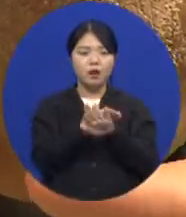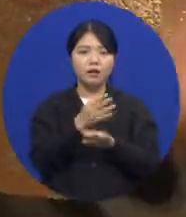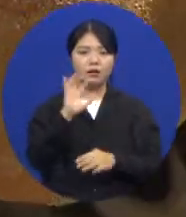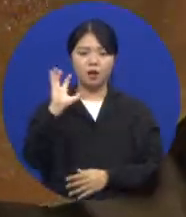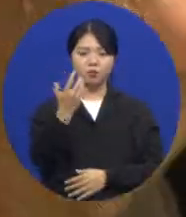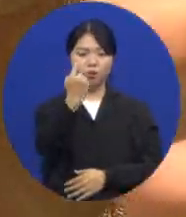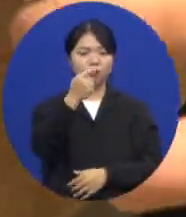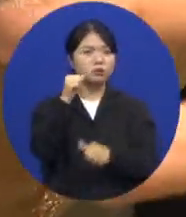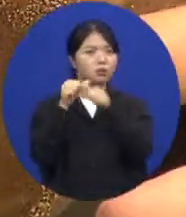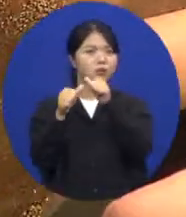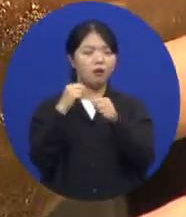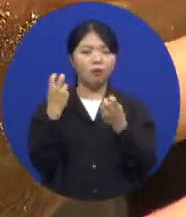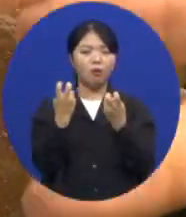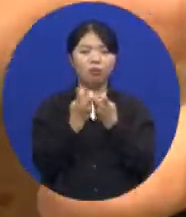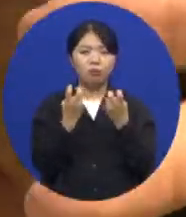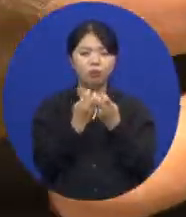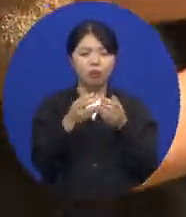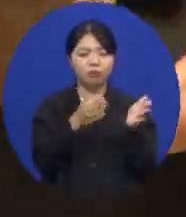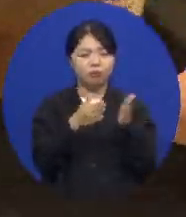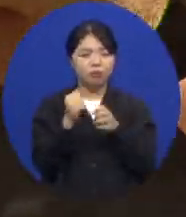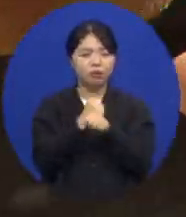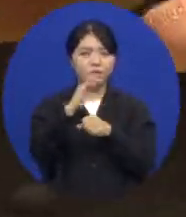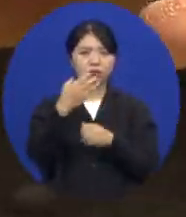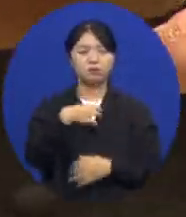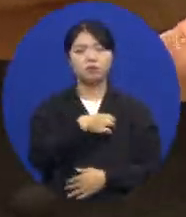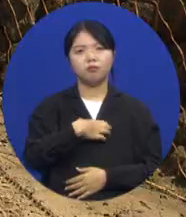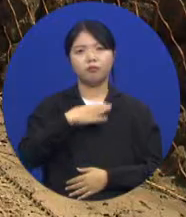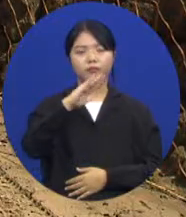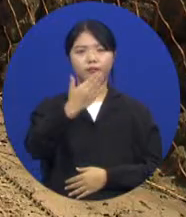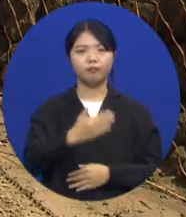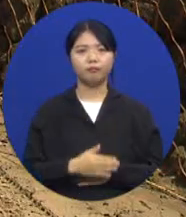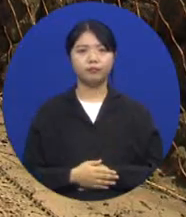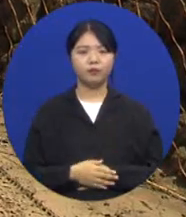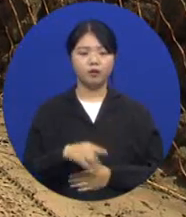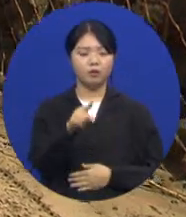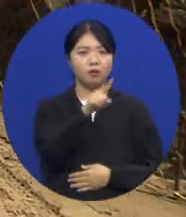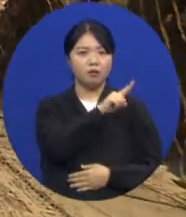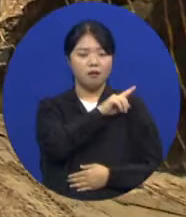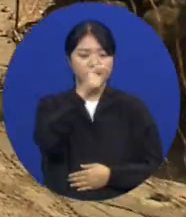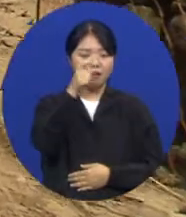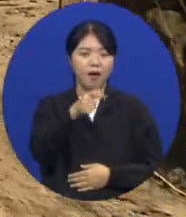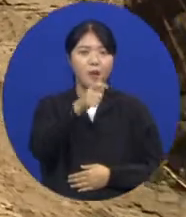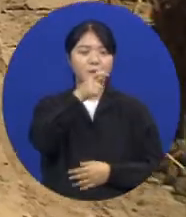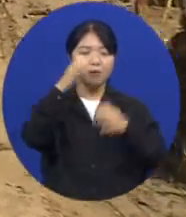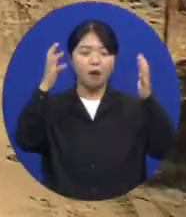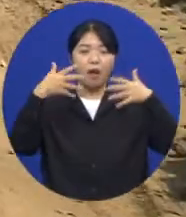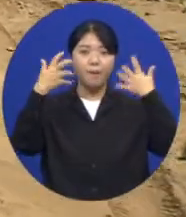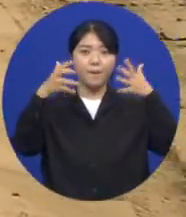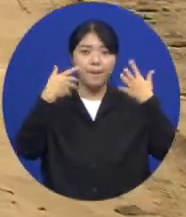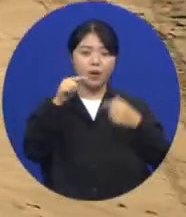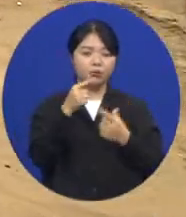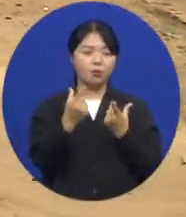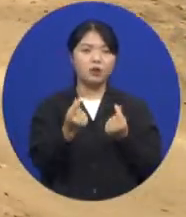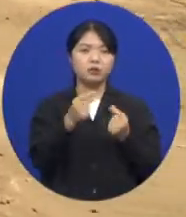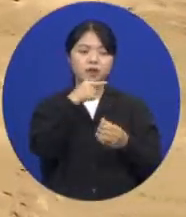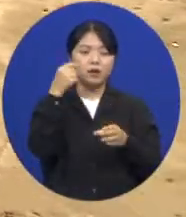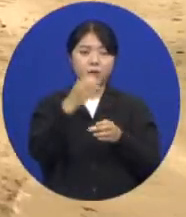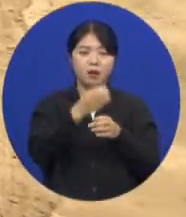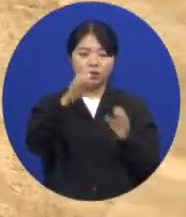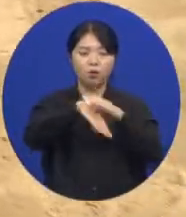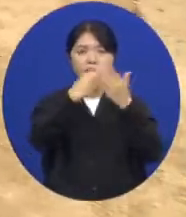북상 소식에 어디서부터 손을 대야 할지 막막하기만 합니다. 역대급 강한 비바람에 이처럼 당근밭